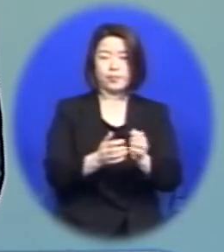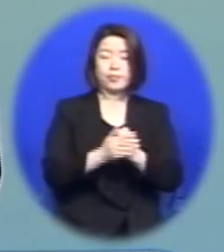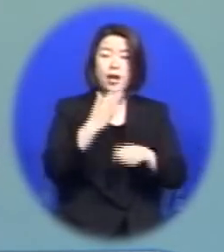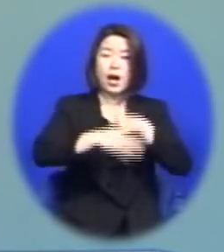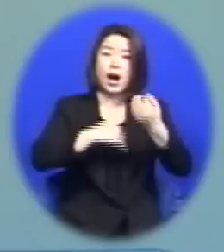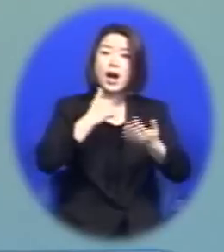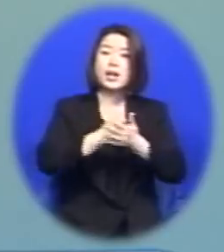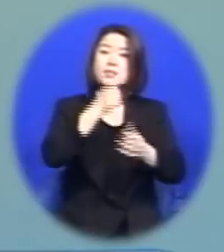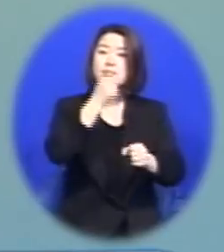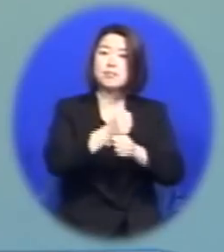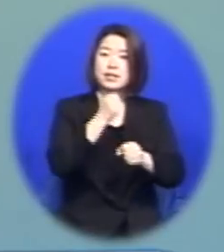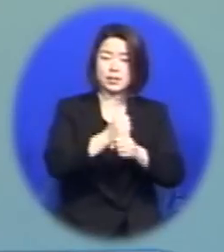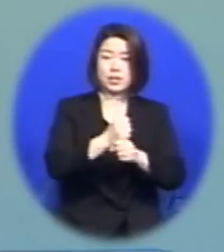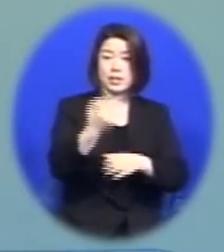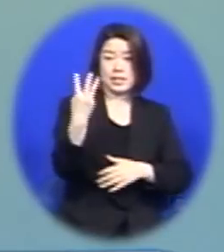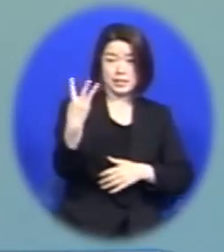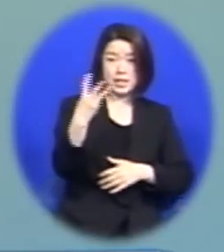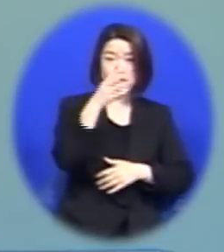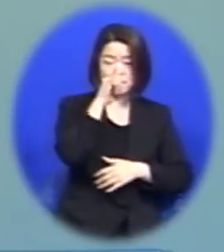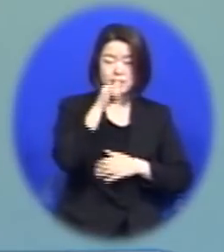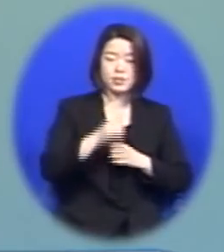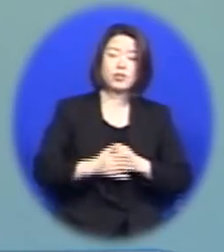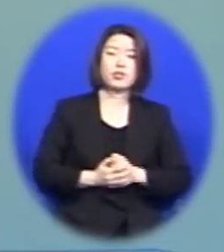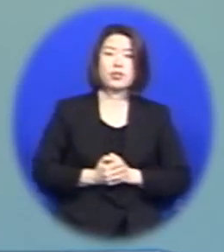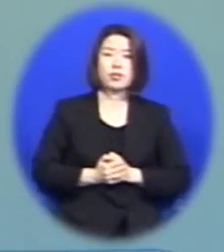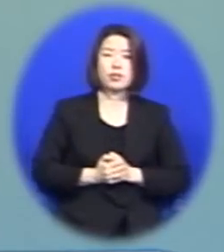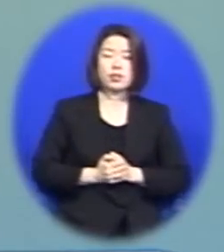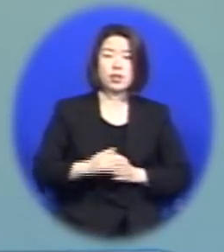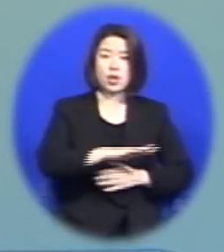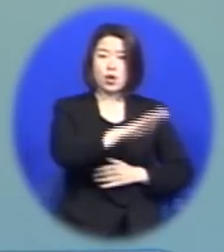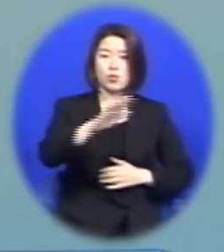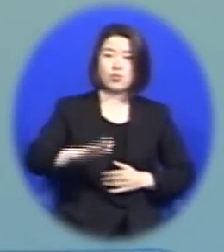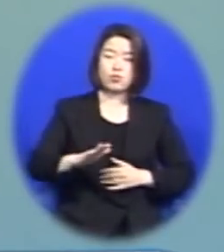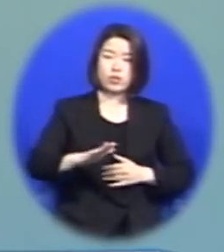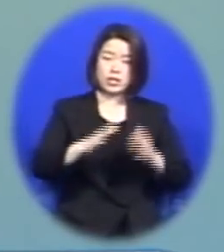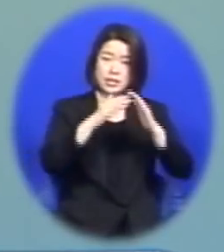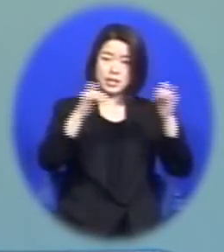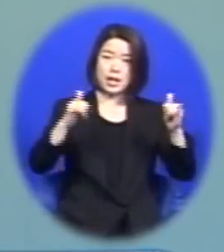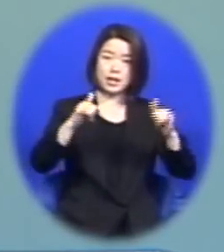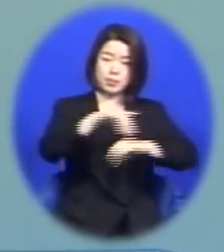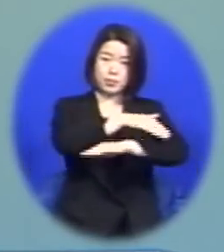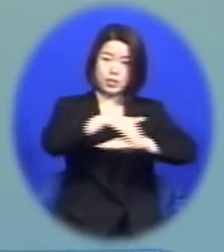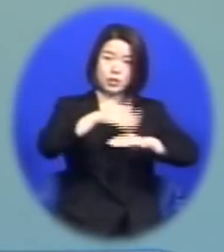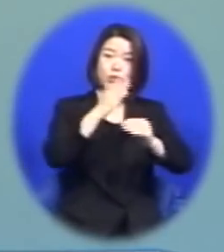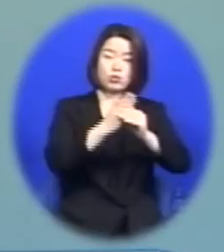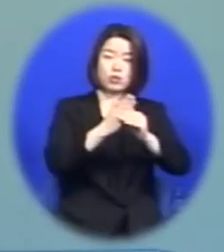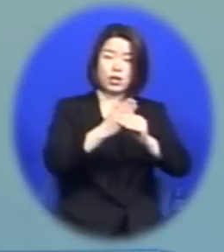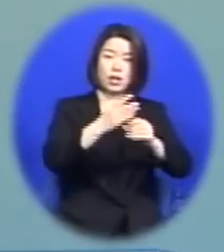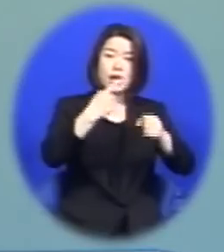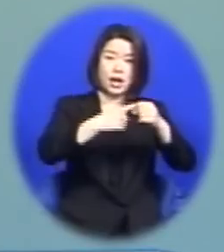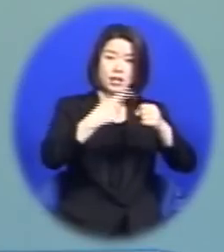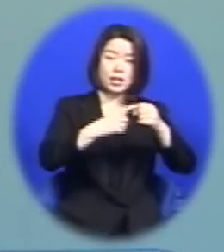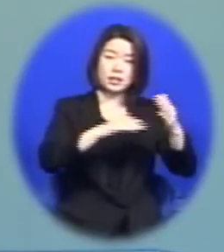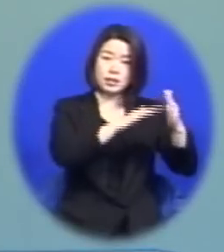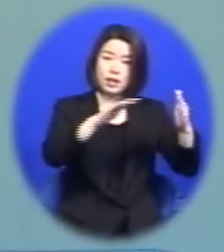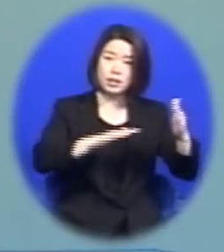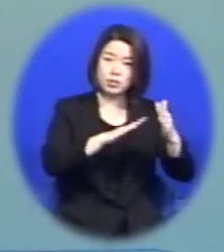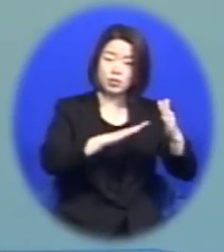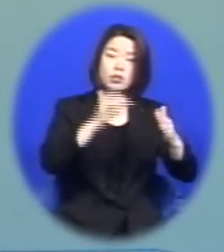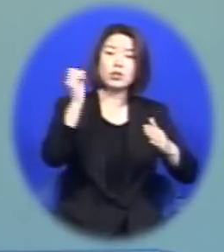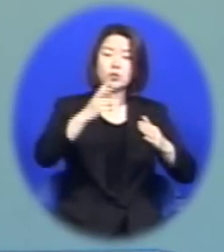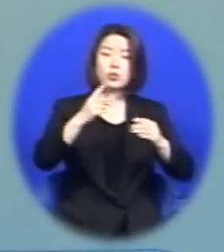하나님이 만드신 것이 3가지가 있습니다 우리 인간의 제도 중의 하나는 과정이고 하나는 교외 고 하나는